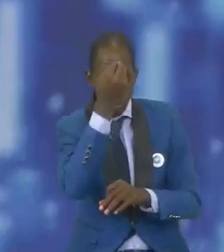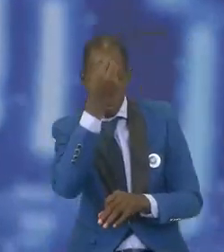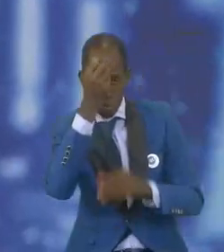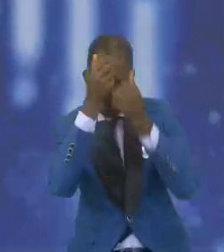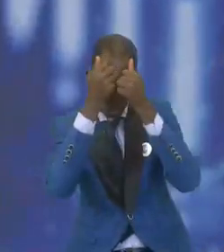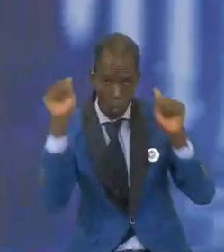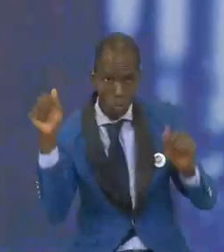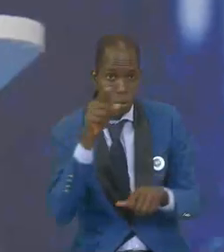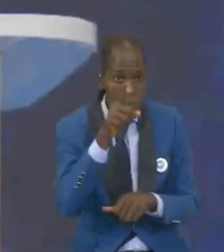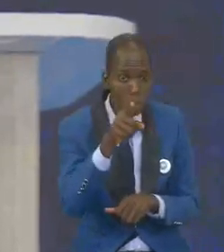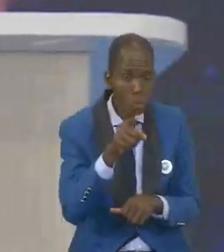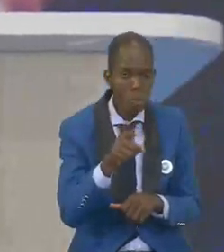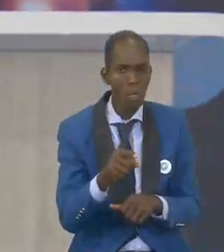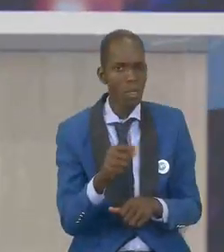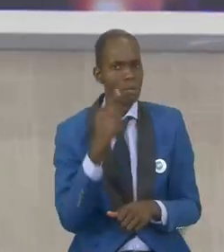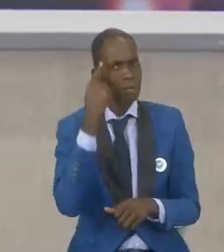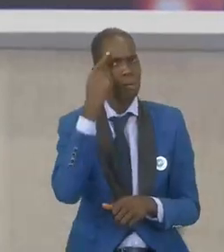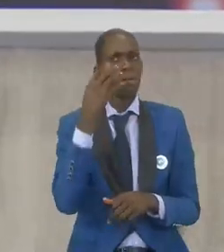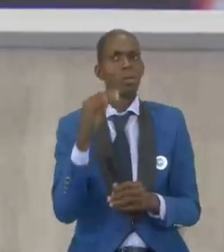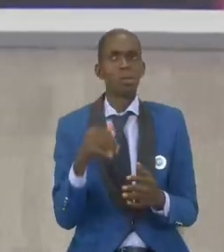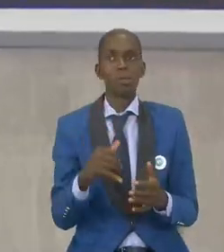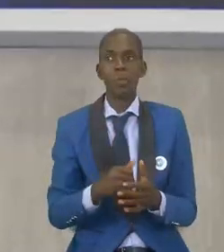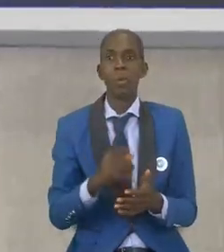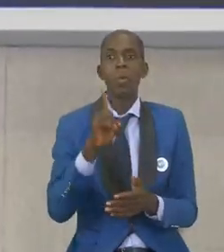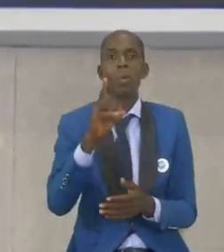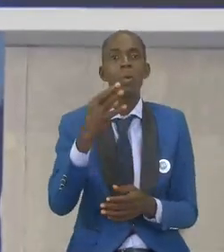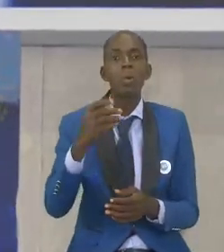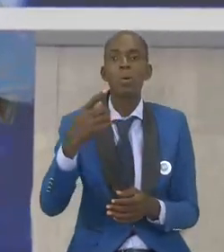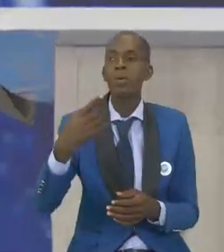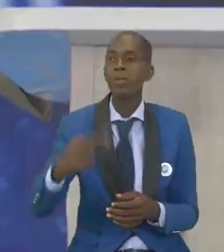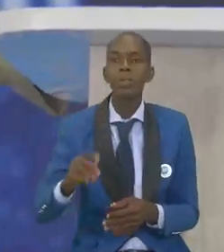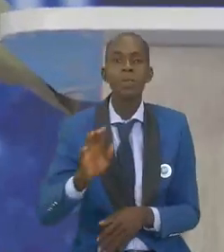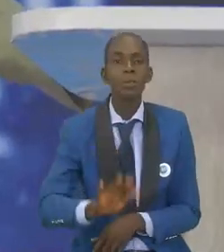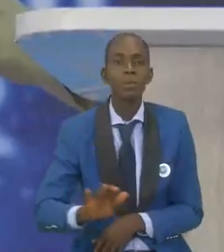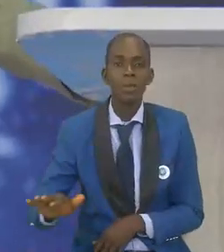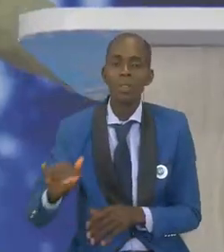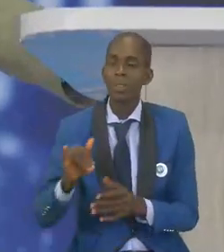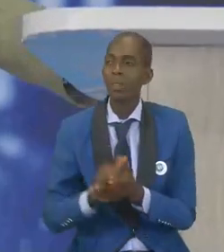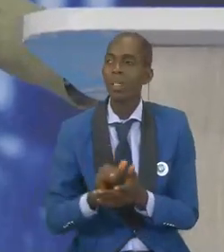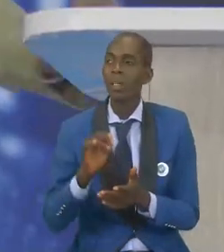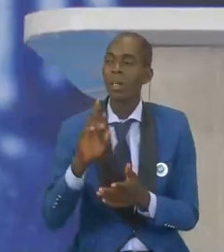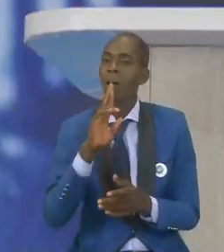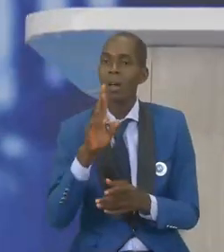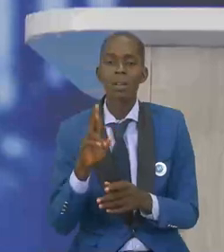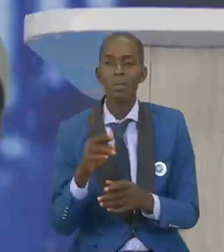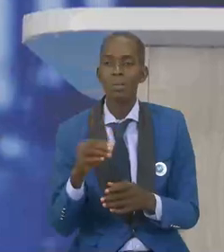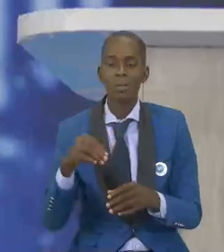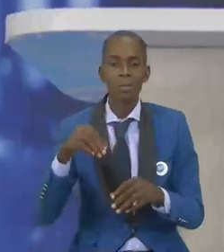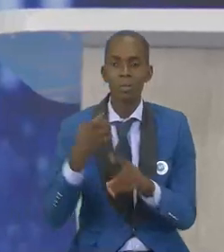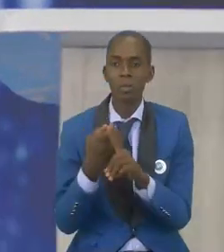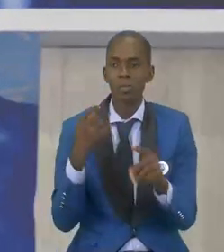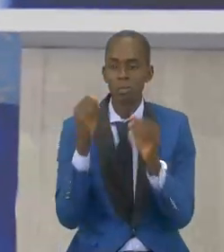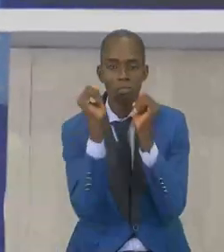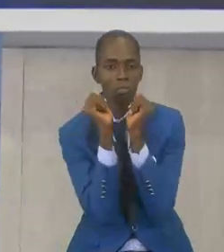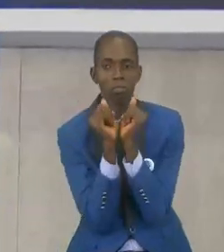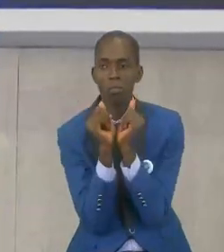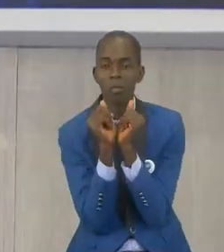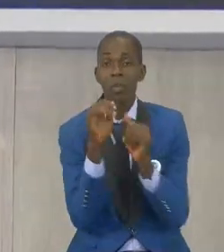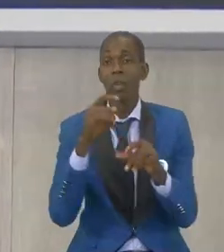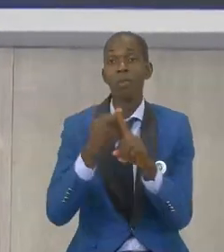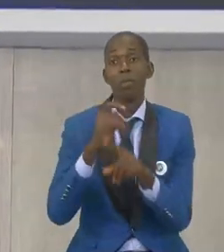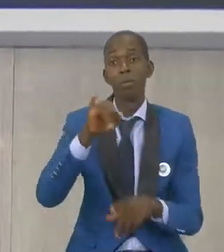même si quelqu'un devait désobéir mépriser ton équipe pense à ceci c'est l'un des